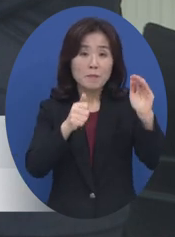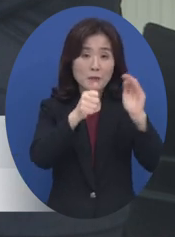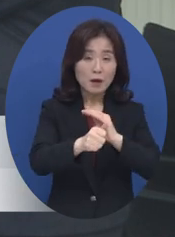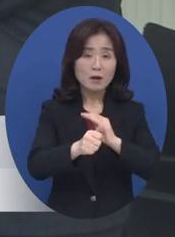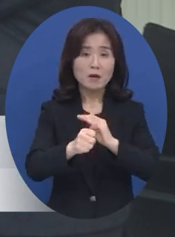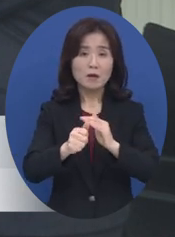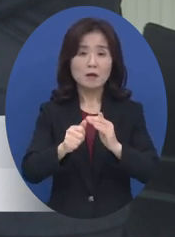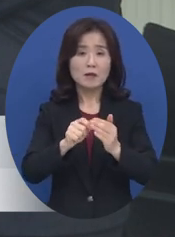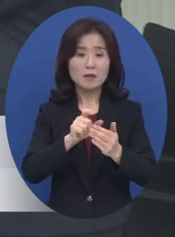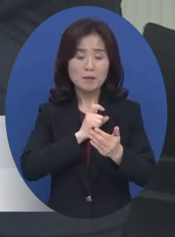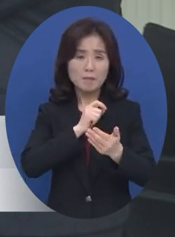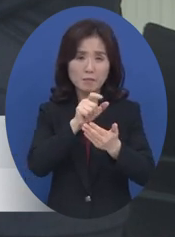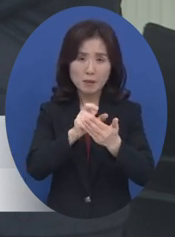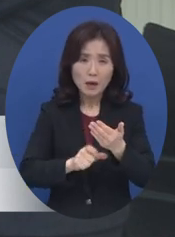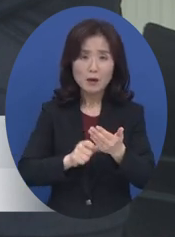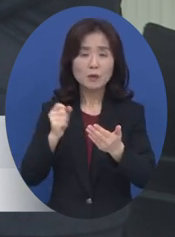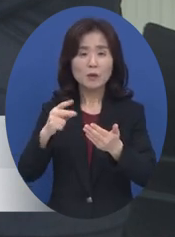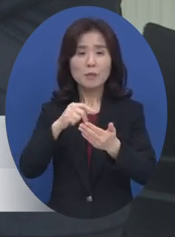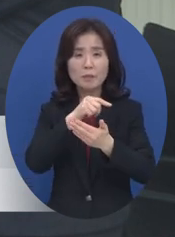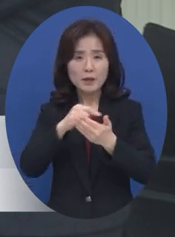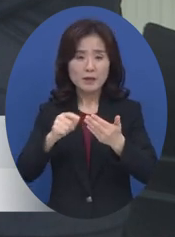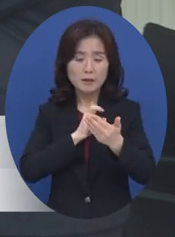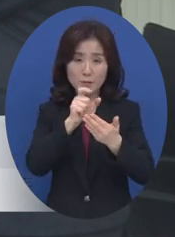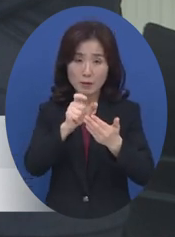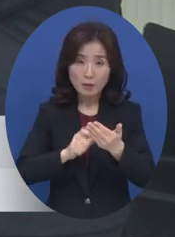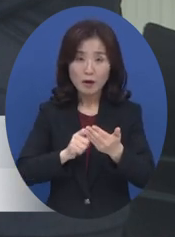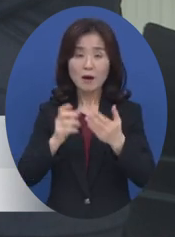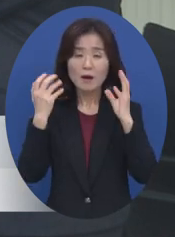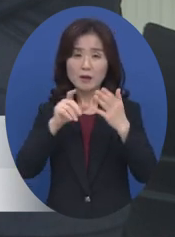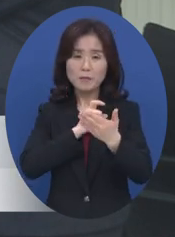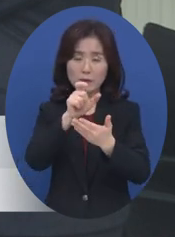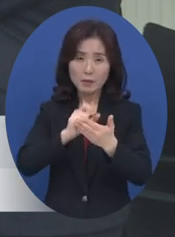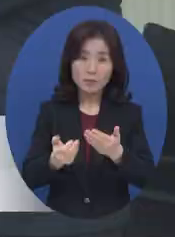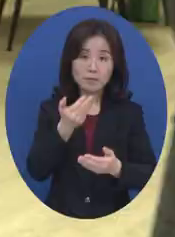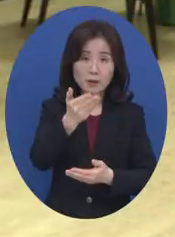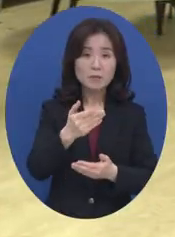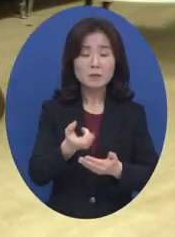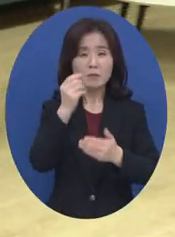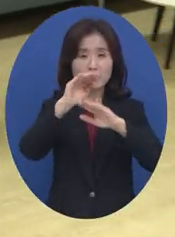빠른 진실규명을 당부했습니다 보도에 최창수 기자입니다